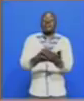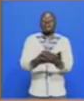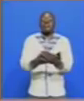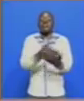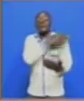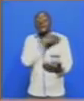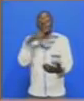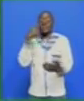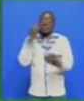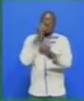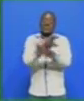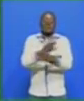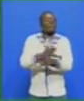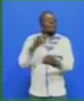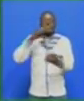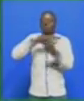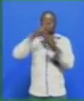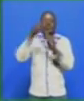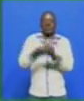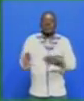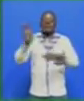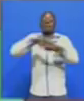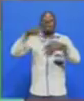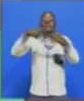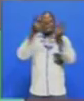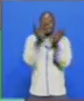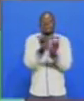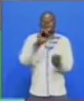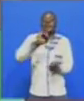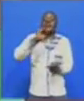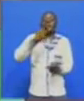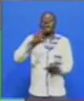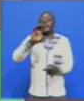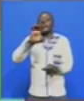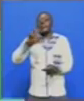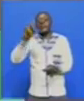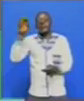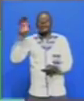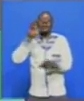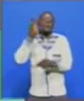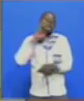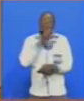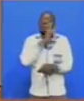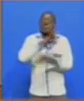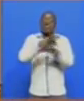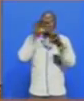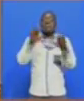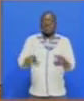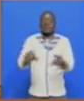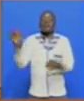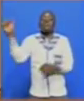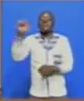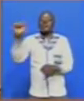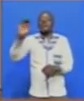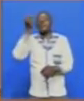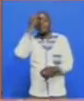prêts à aller jusqu'au bout. La mise en place d'incubateurs, de pépinières et d'hôtels d'entreprise est assurée par le ministère